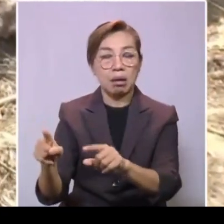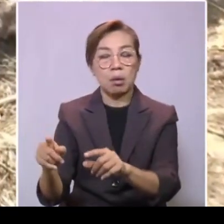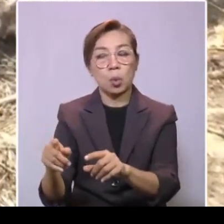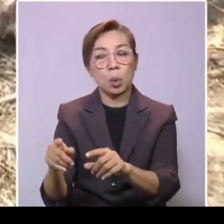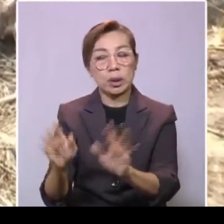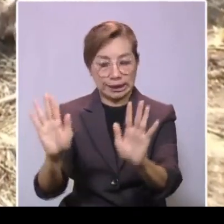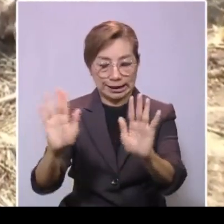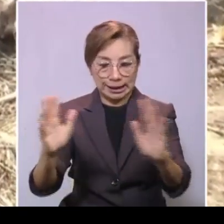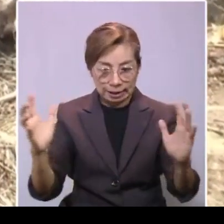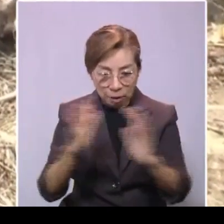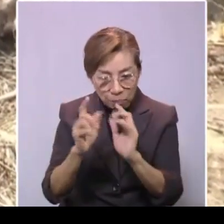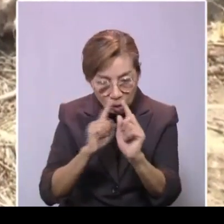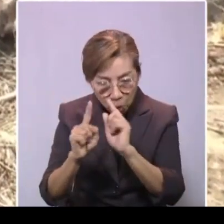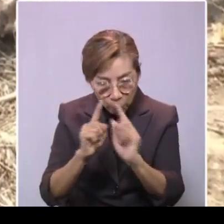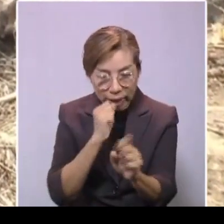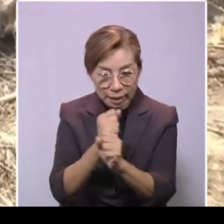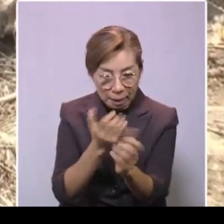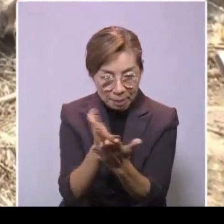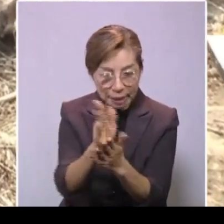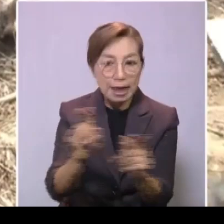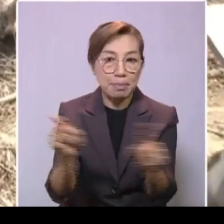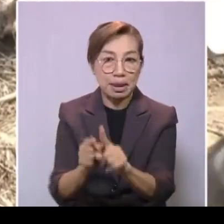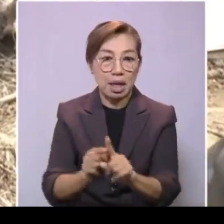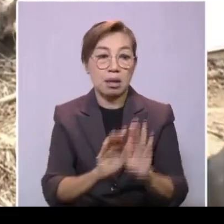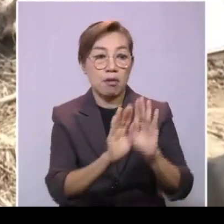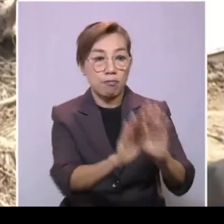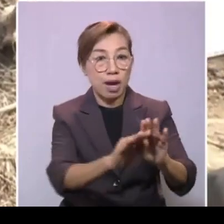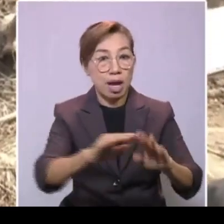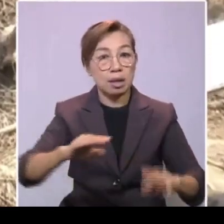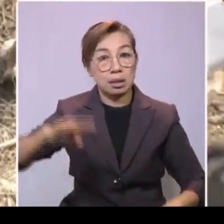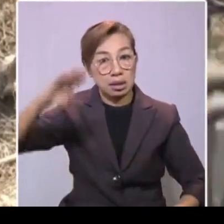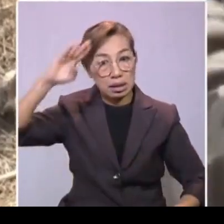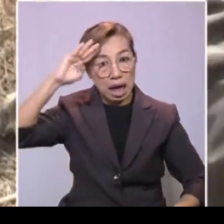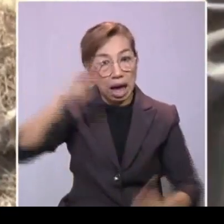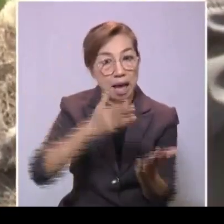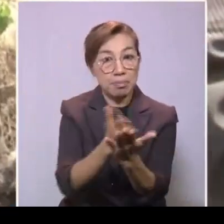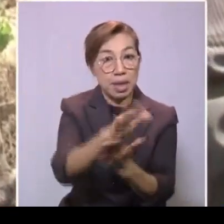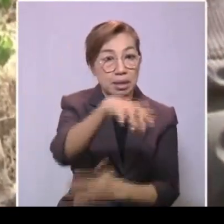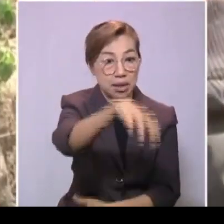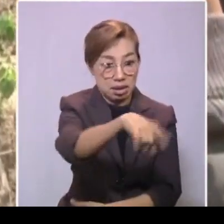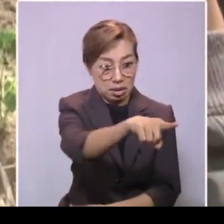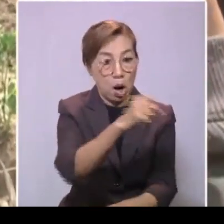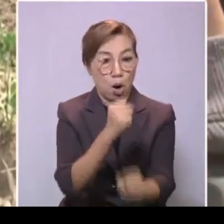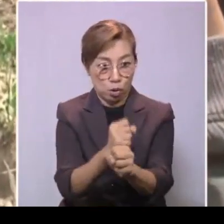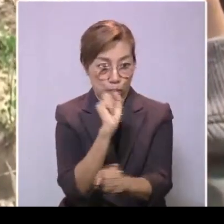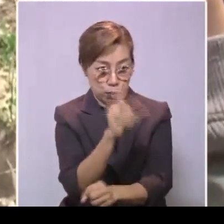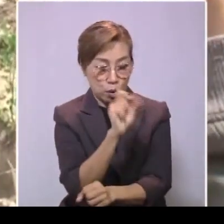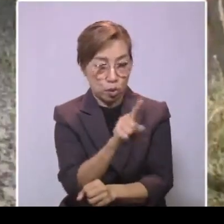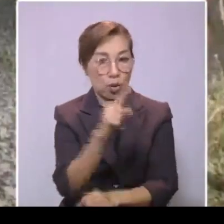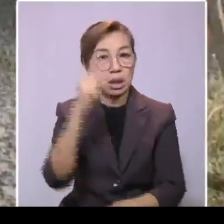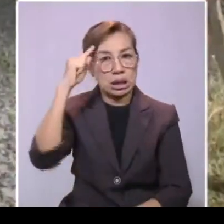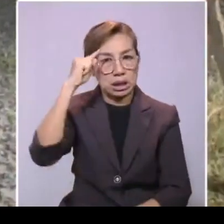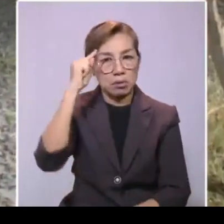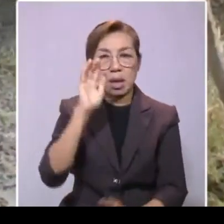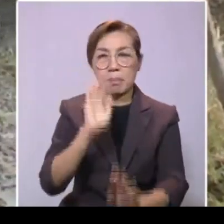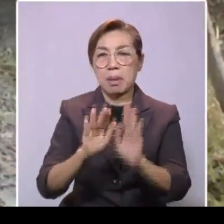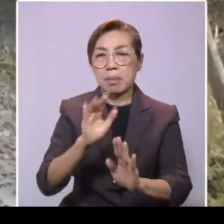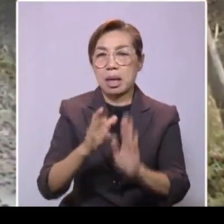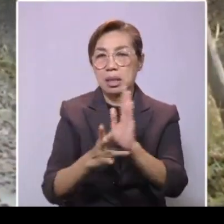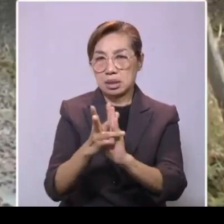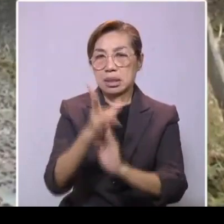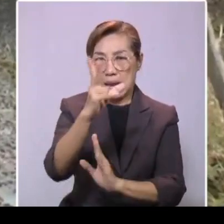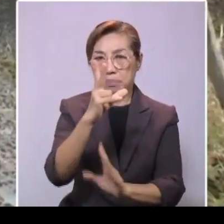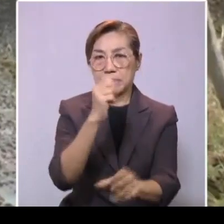นี้จะมาแก้ปัญหากันแล้วก็กำชับให้กรมแผนที่ทหารเนี่ยซึ่งนายกกำชับมาให้เร่งดำเนินการเรื่องนี้คาดว่าน่าจะใช้เวลาประมาณ 3